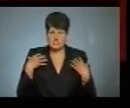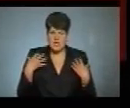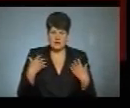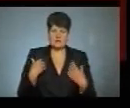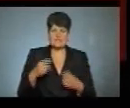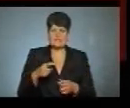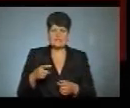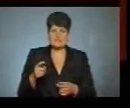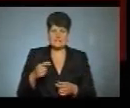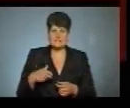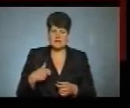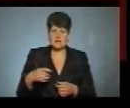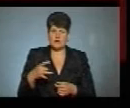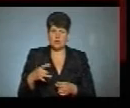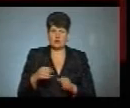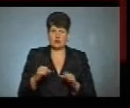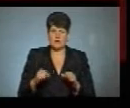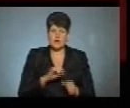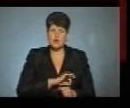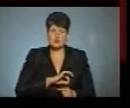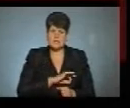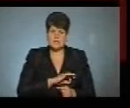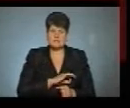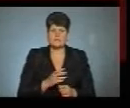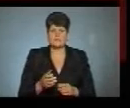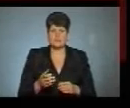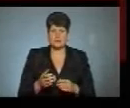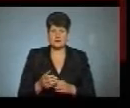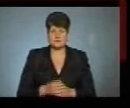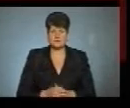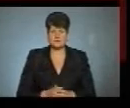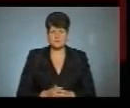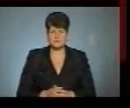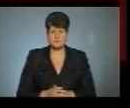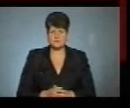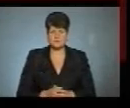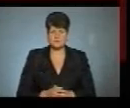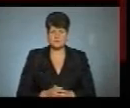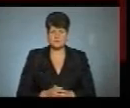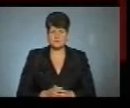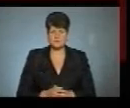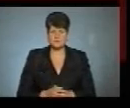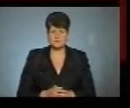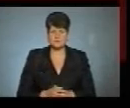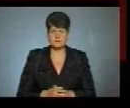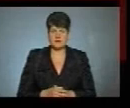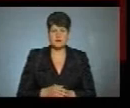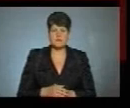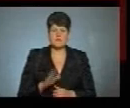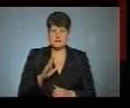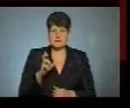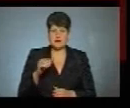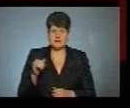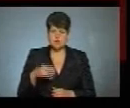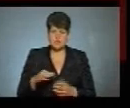районного управління юстиції. До цього головою Заліщицької райдержадміністрації був Борис Шепітка. Василь Бадищук родом з